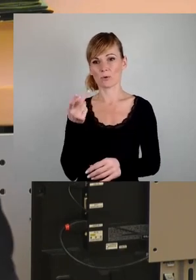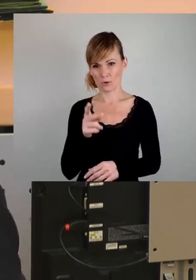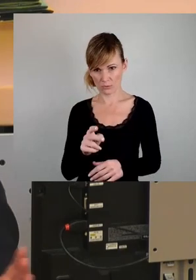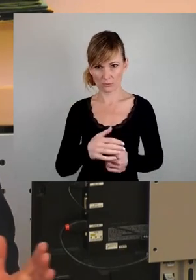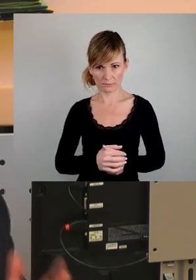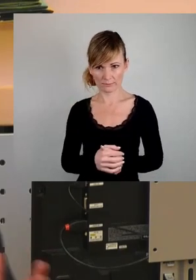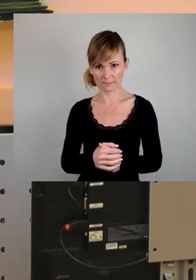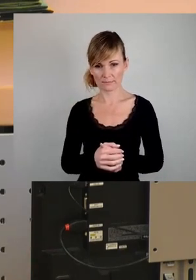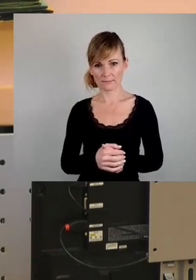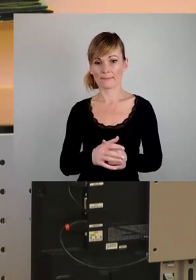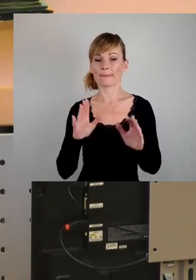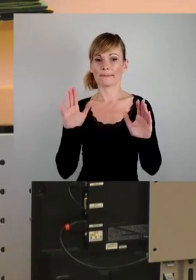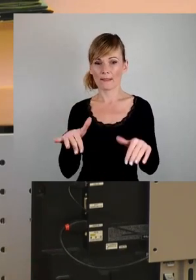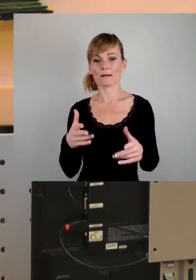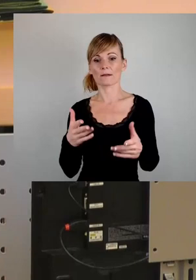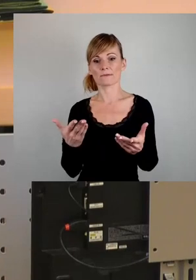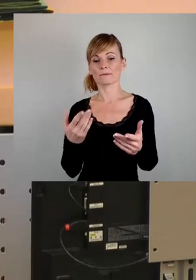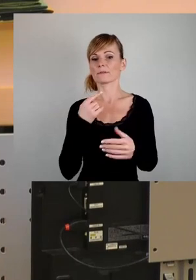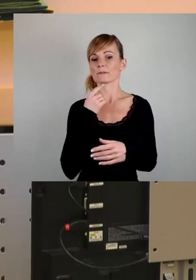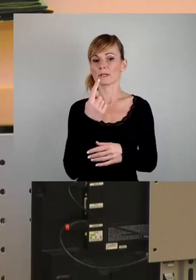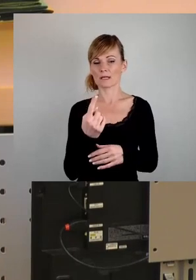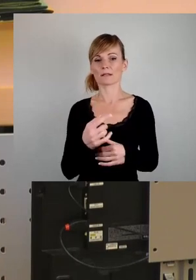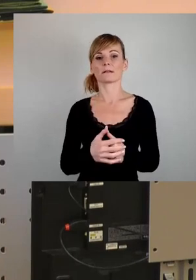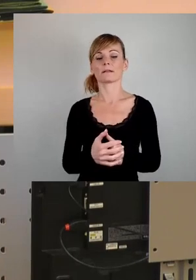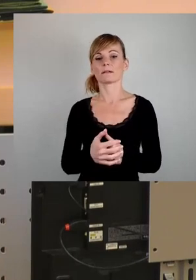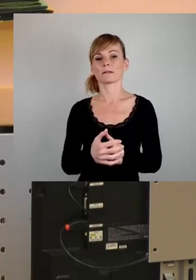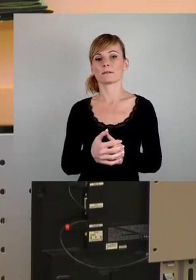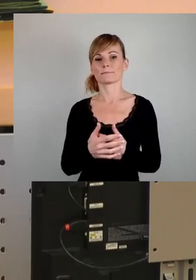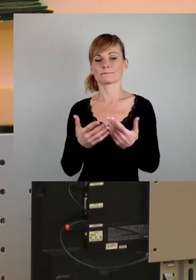darf einmal an dieser Stelle daran erinnern, dass das